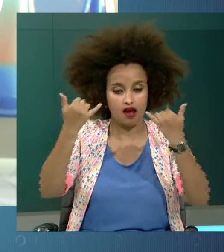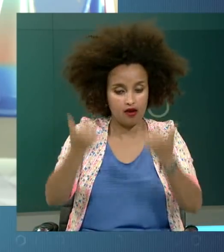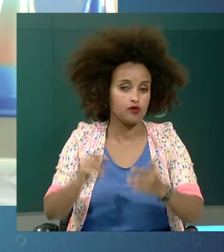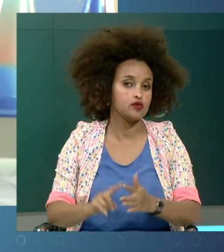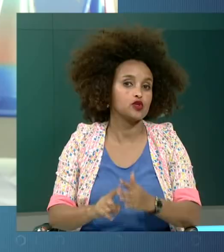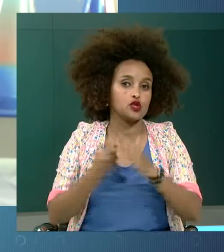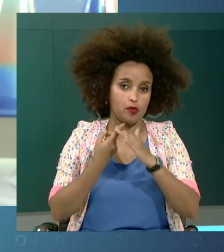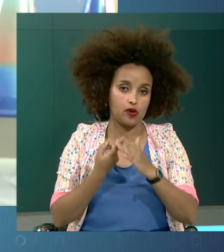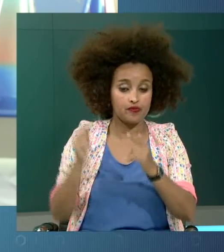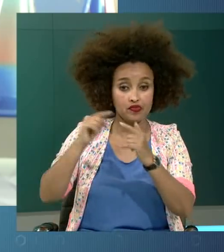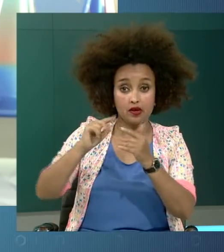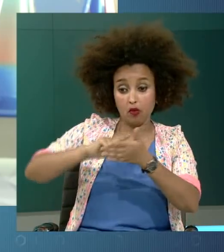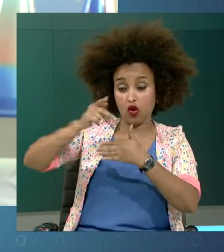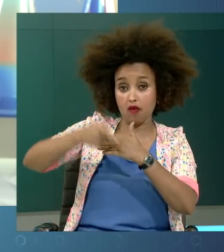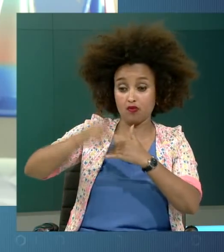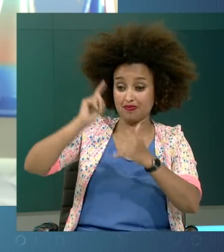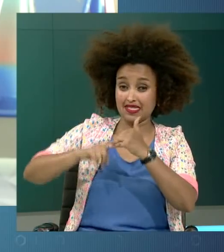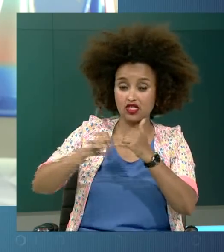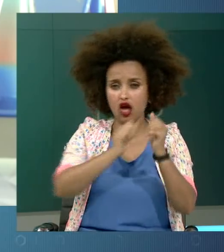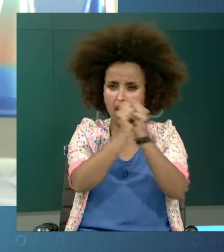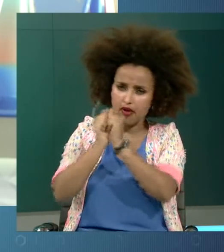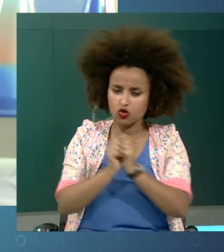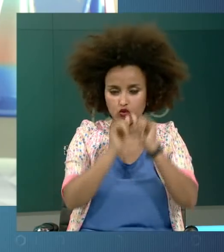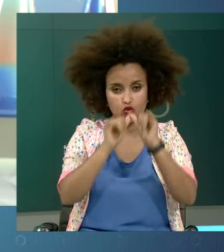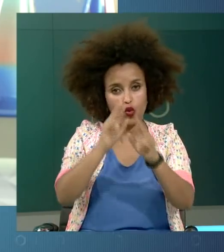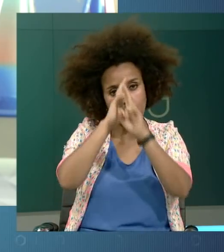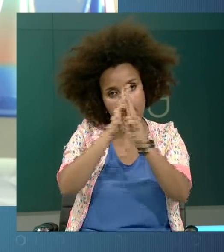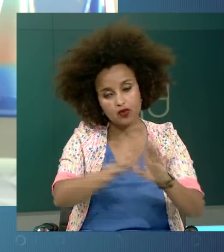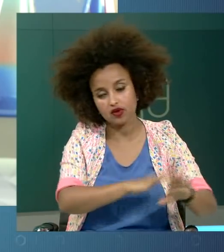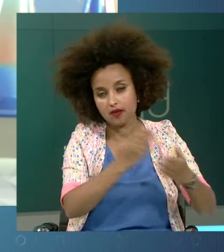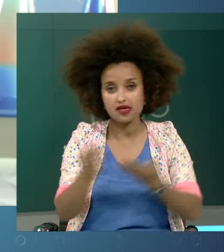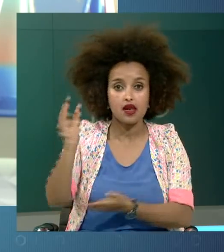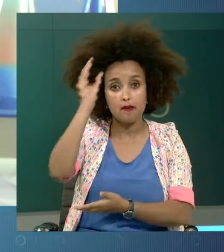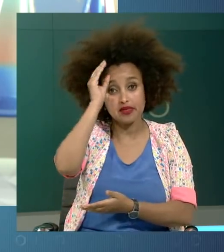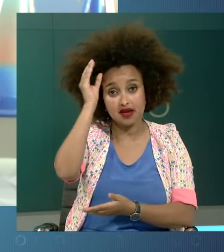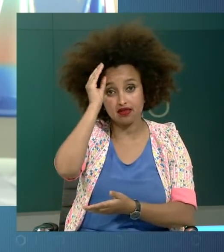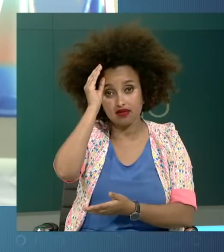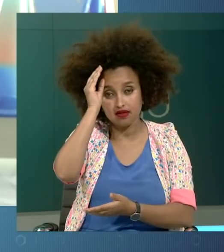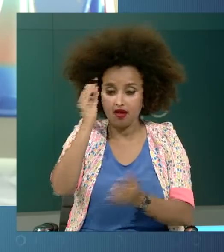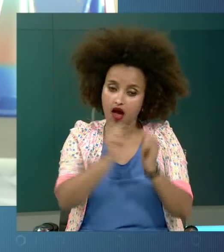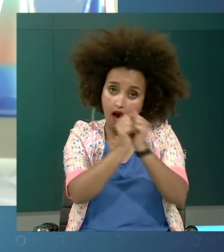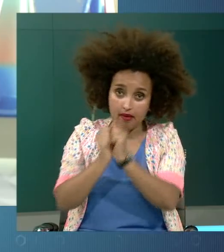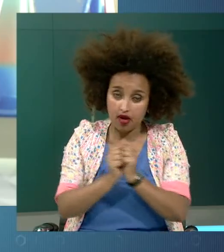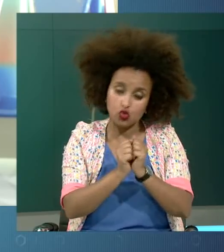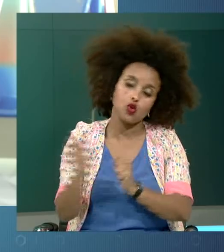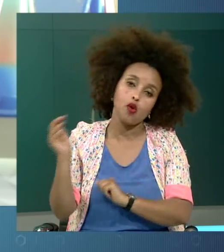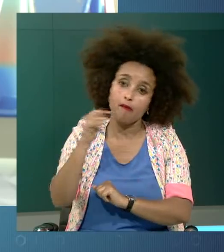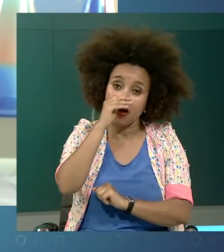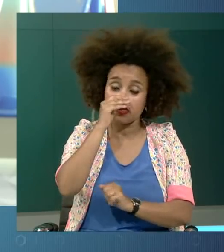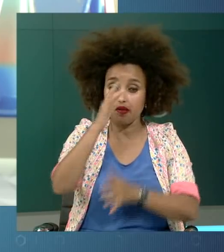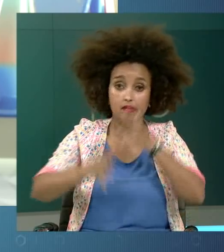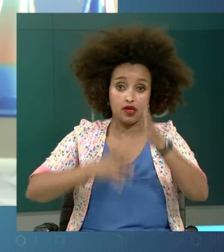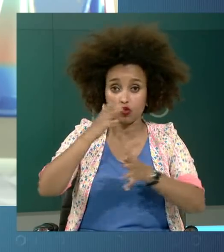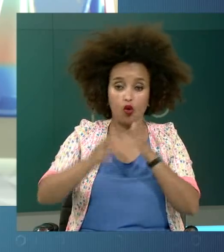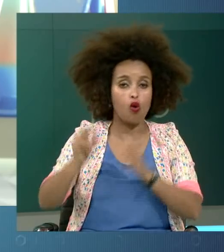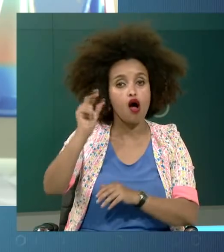ተጀምሯል እስከ ፕሮግራማችን ፍጻሜ አብራችሁ እንድትሆኑ በአክብሮት እንጋብዛለን በስራት መንግስቱ ያስተናግድኳችሁ ማዛ መላኩ በመልከት ቋንቋ በዛ